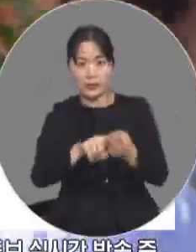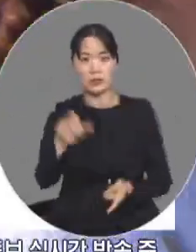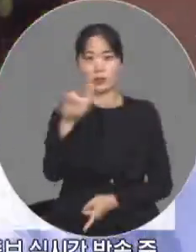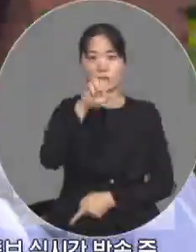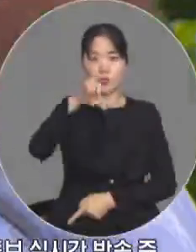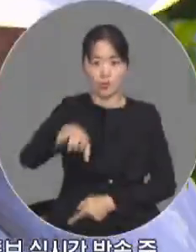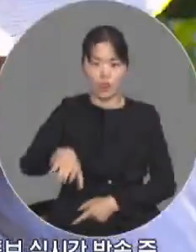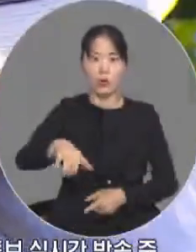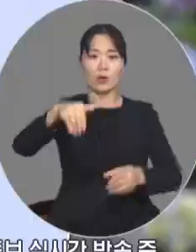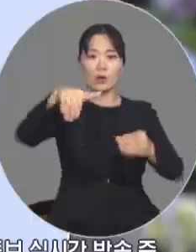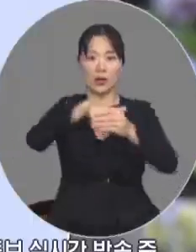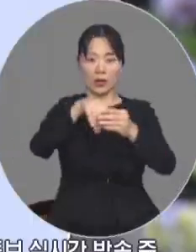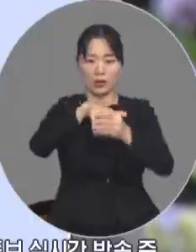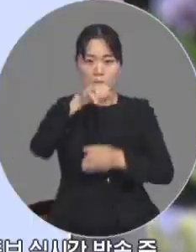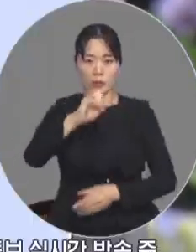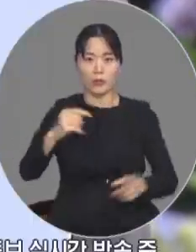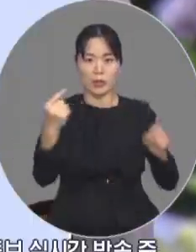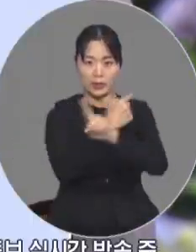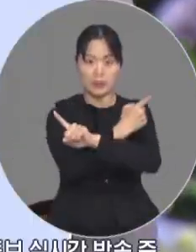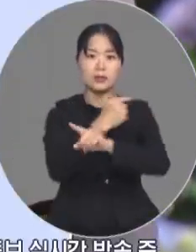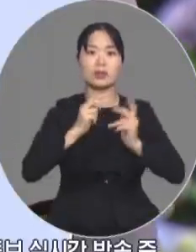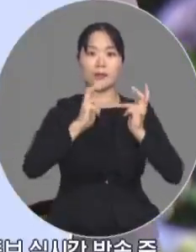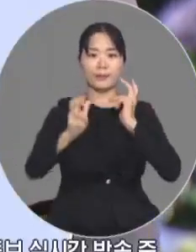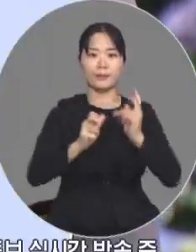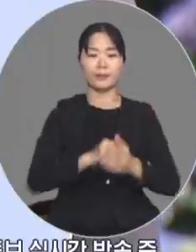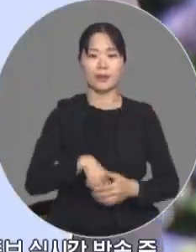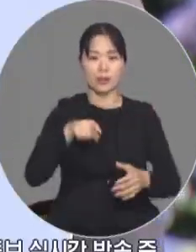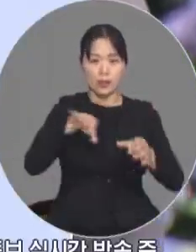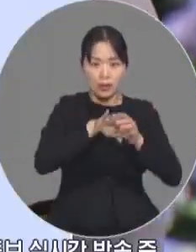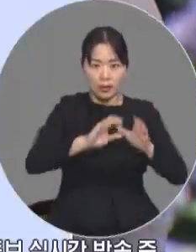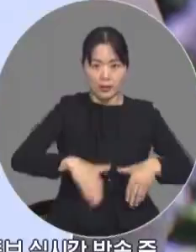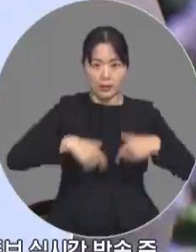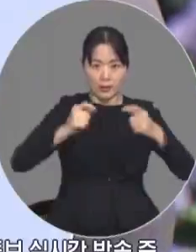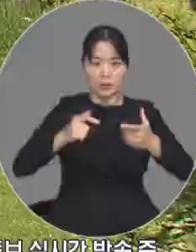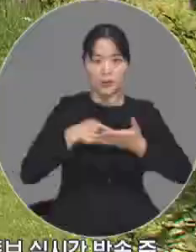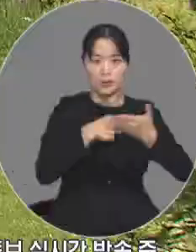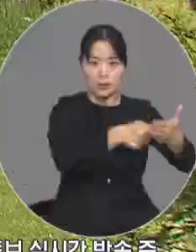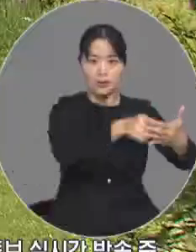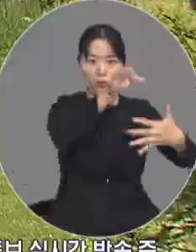재단장하는 사업입니다. 남구가 추진하는 프로젝트는 현재